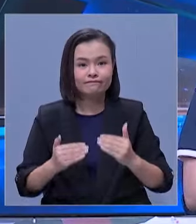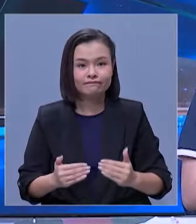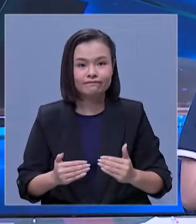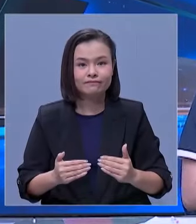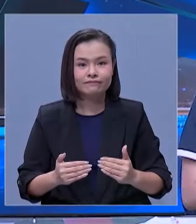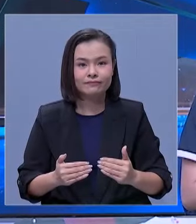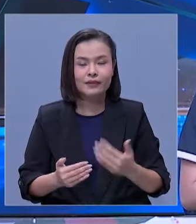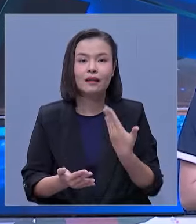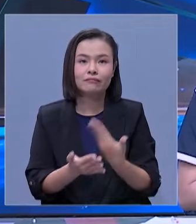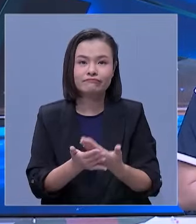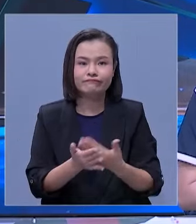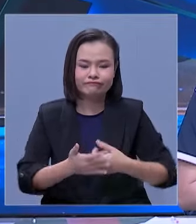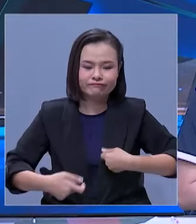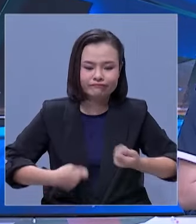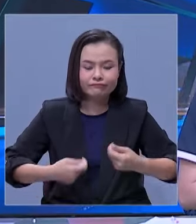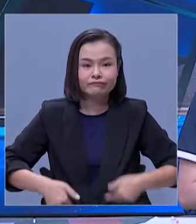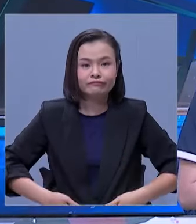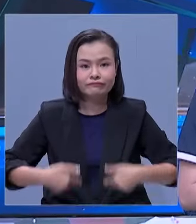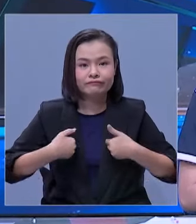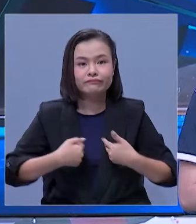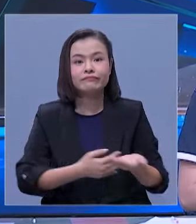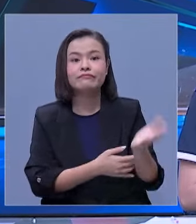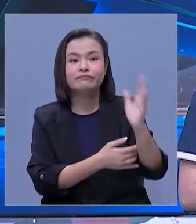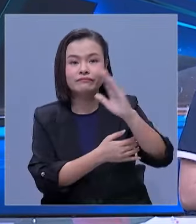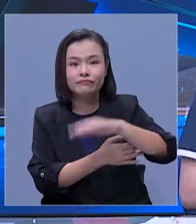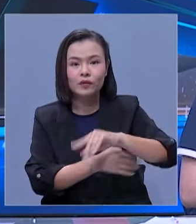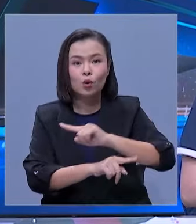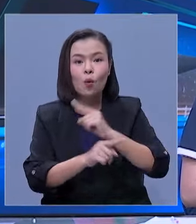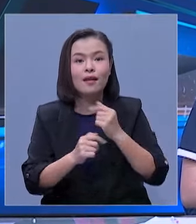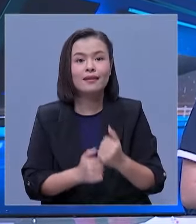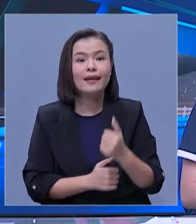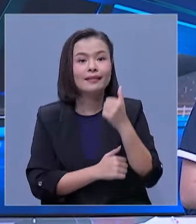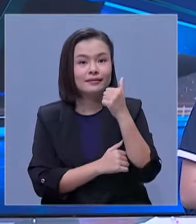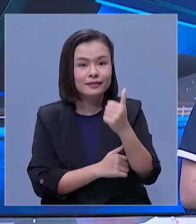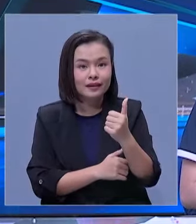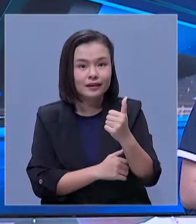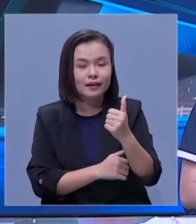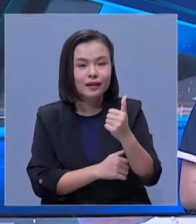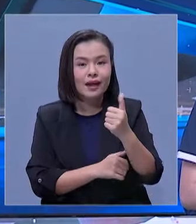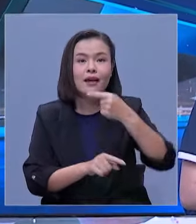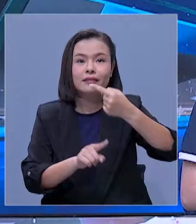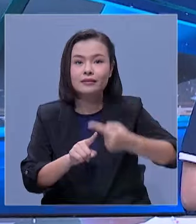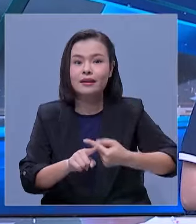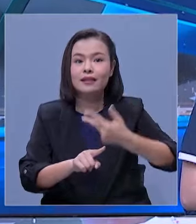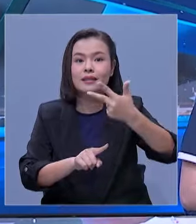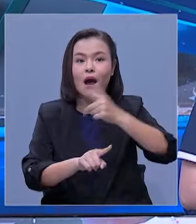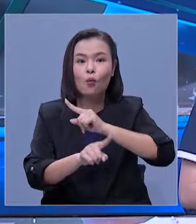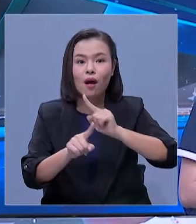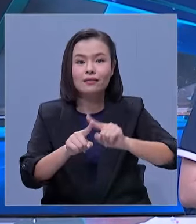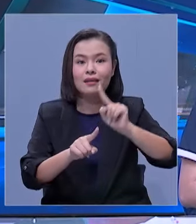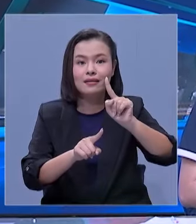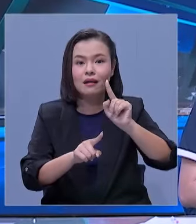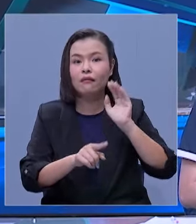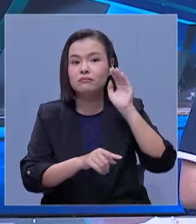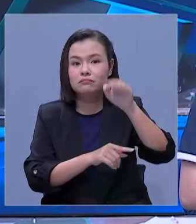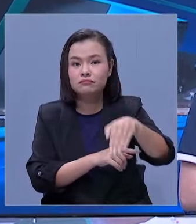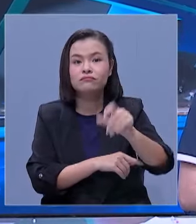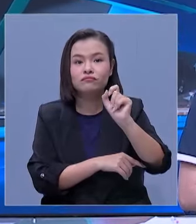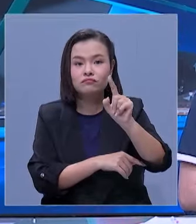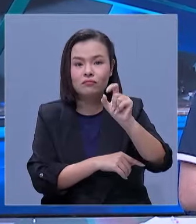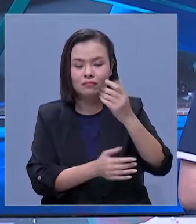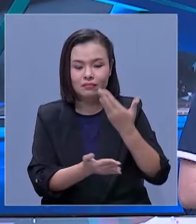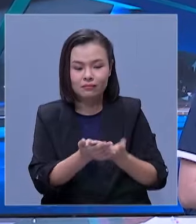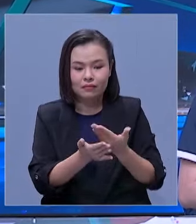ตัวเรื่องของค่าครองชีพกันบ้างนะครับวันนี้อย่างที่บอกไปว่าดี Day 1มีนาคมขึ้นค่าทางด่วนฉลองรัฐบูรพา